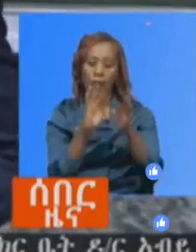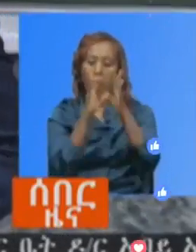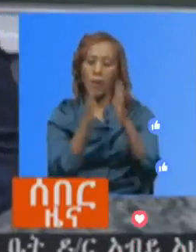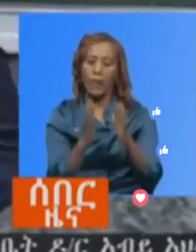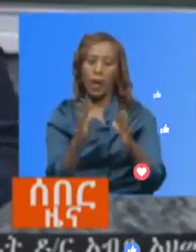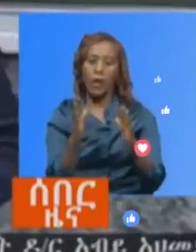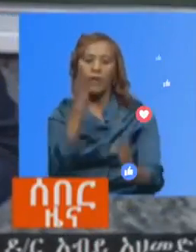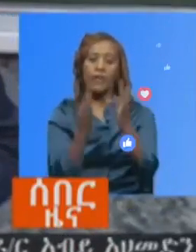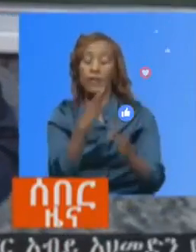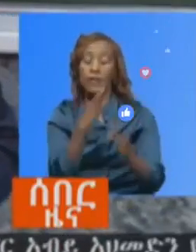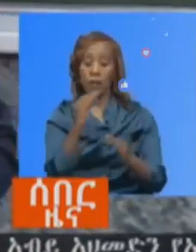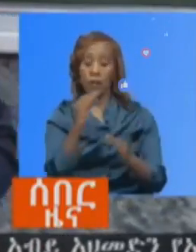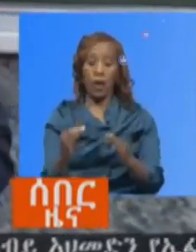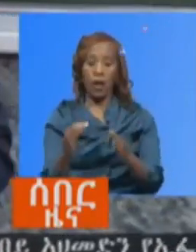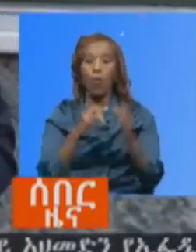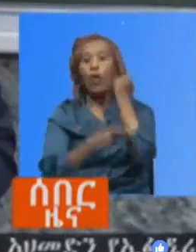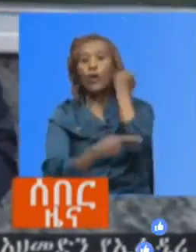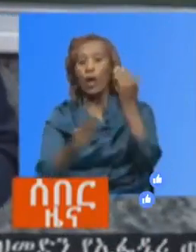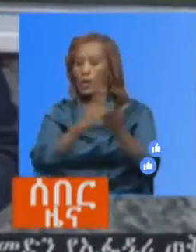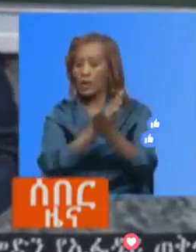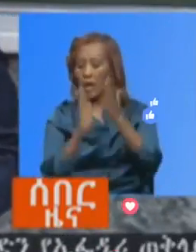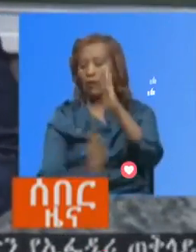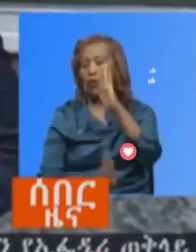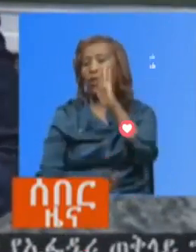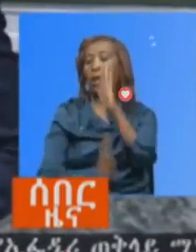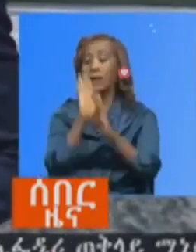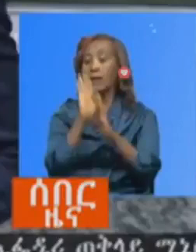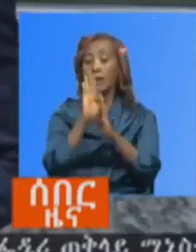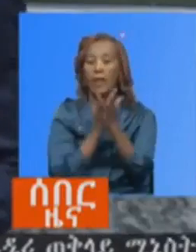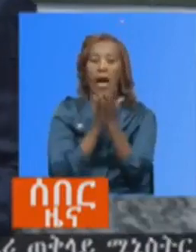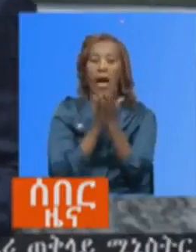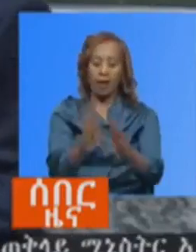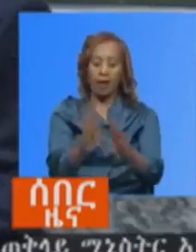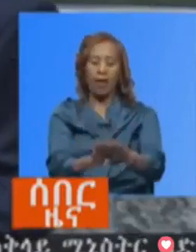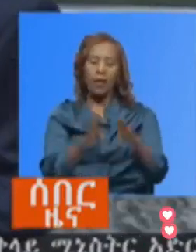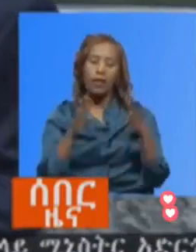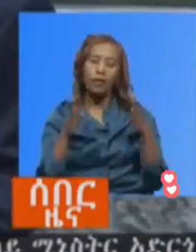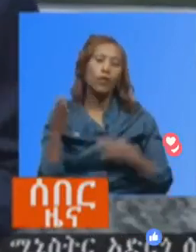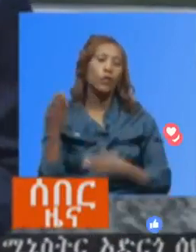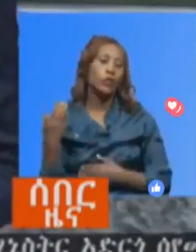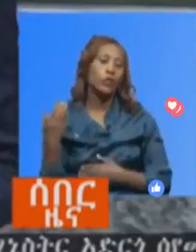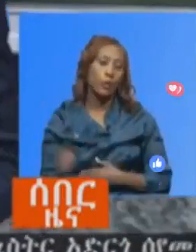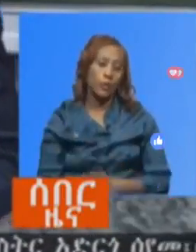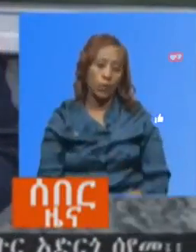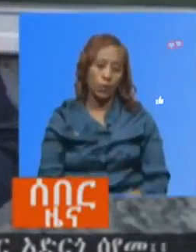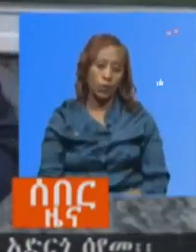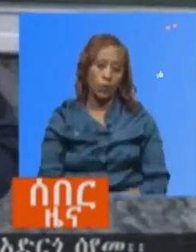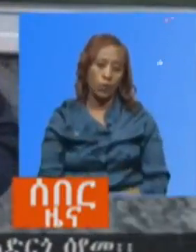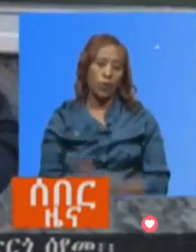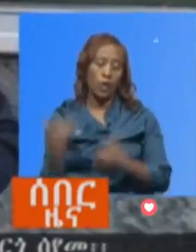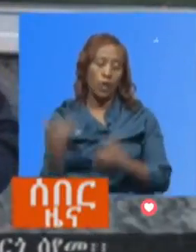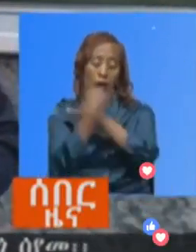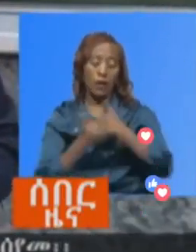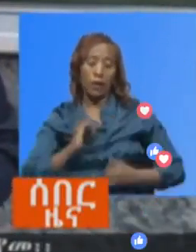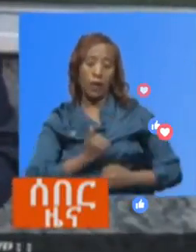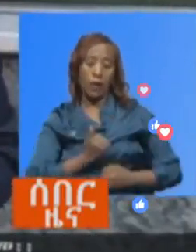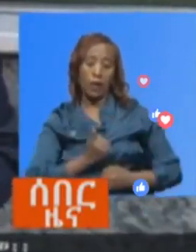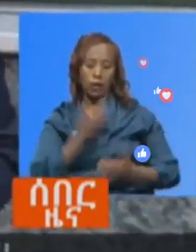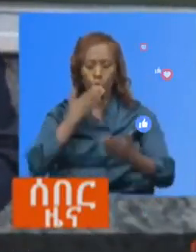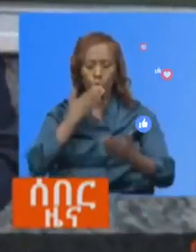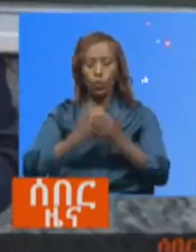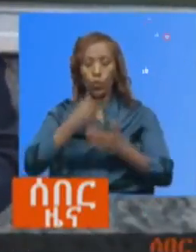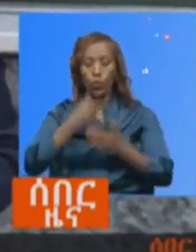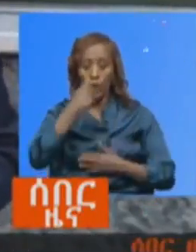ፍትህና ፖለቲካዊ ተሳትፎ ከማሳደግ አንጻር ክፍተቶች ነበሩ። አገራችን ጥሩ